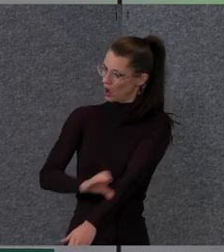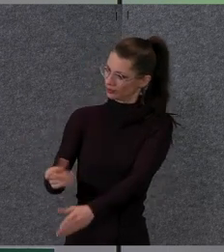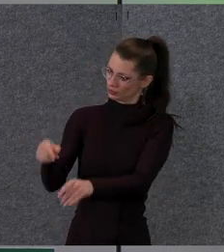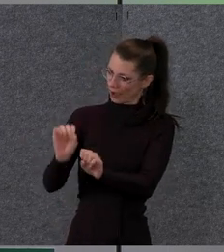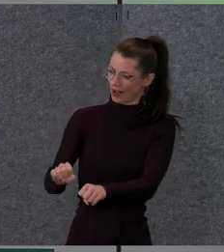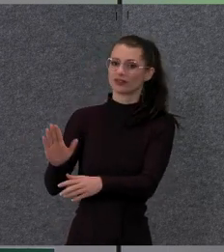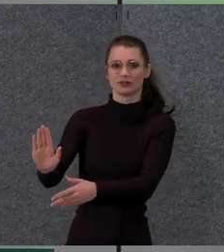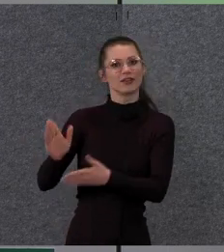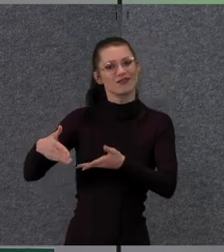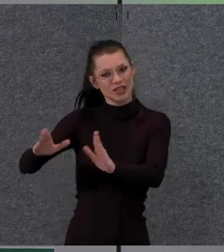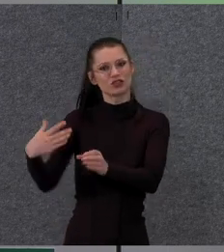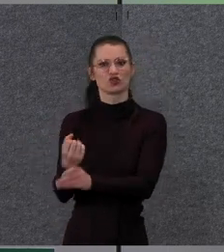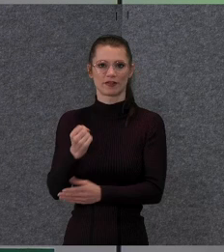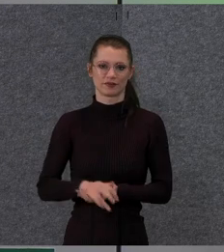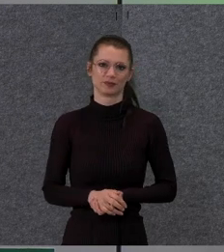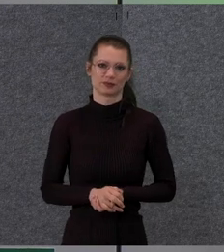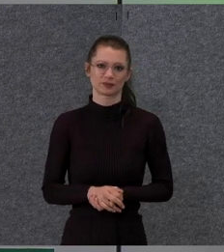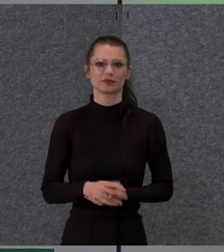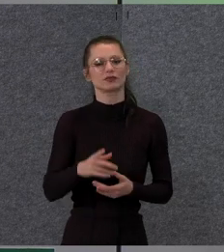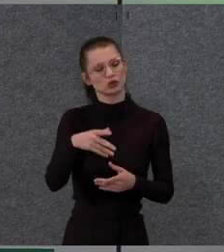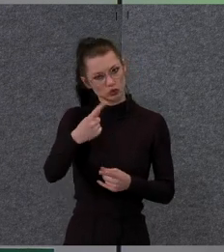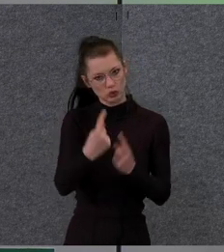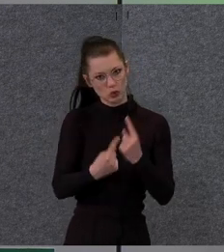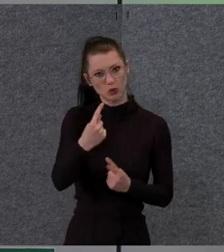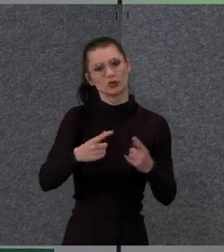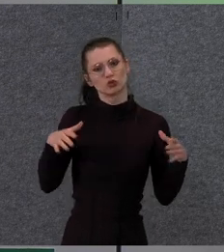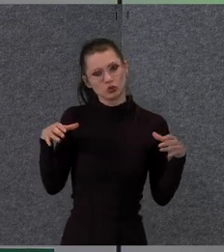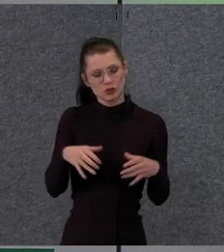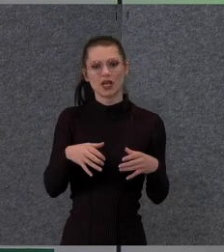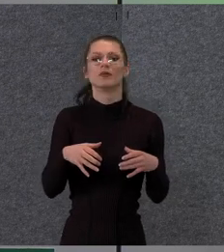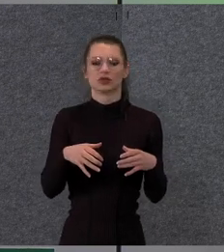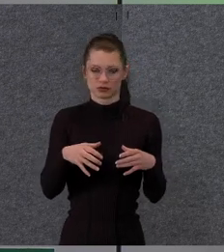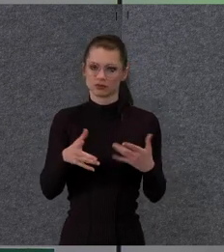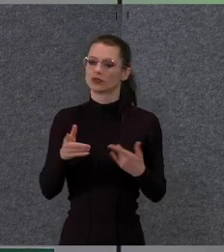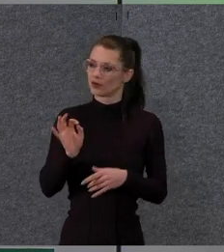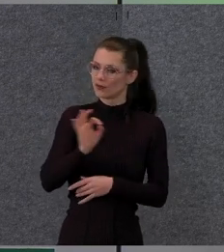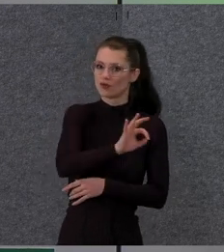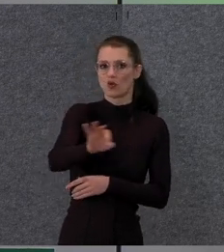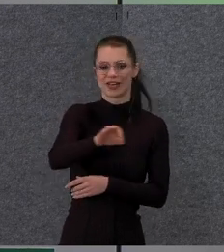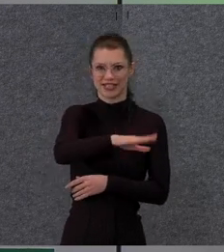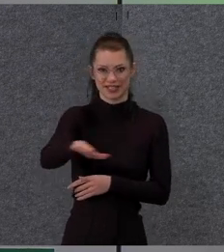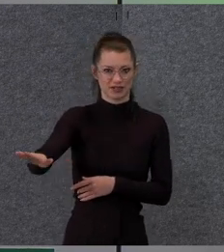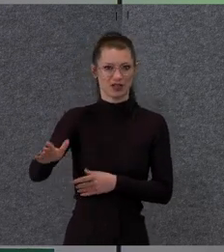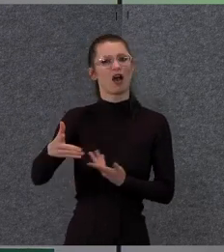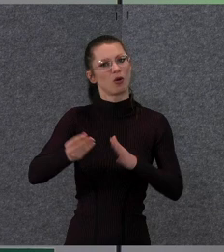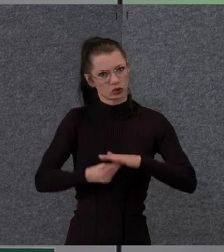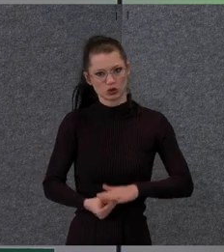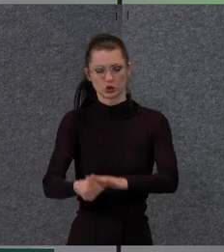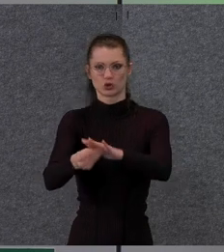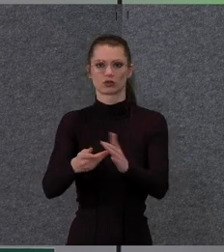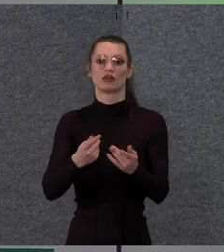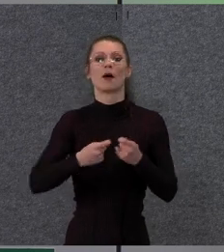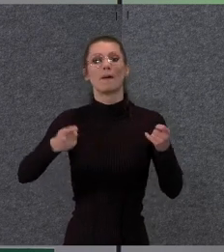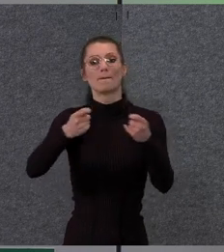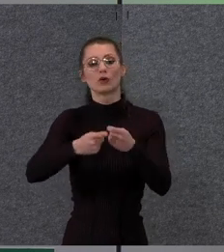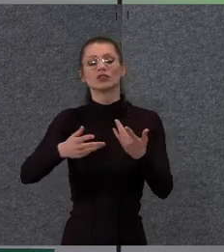geh deinen Weg. Lasst uns als Grüne Wegbereiterin für all diese Kids in der Republik sein, mit bundesweit